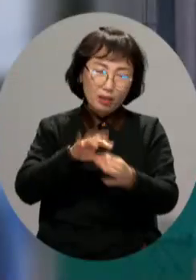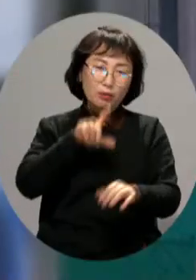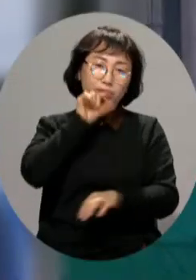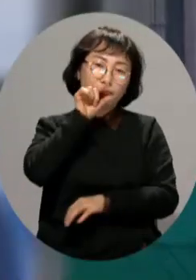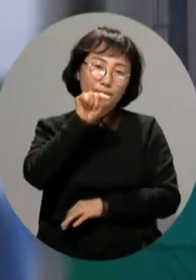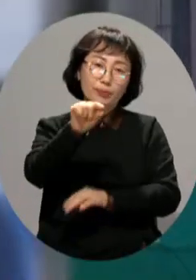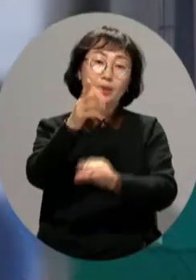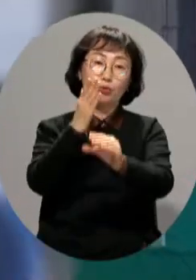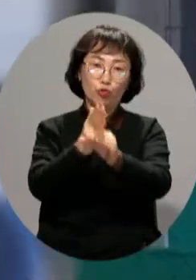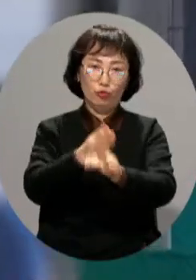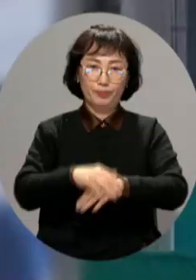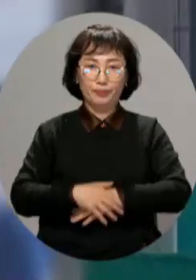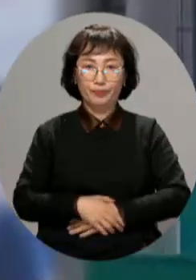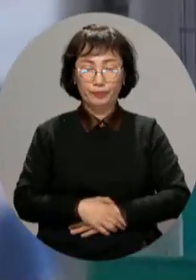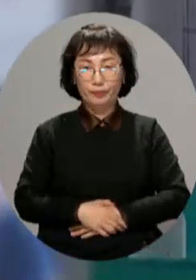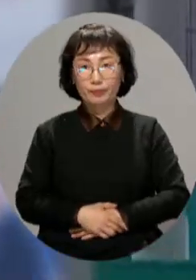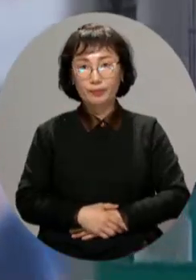않습니다 MBC 뉴스 박해진입니다